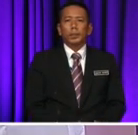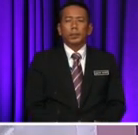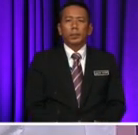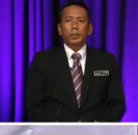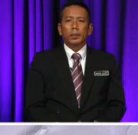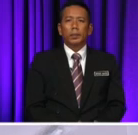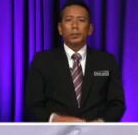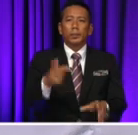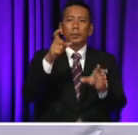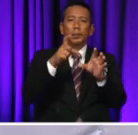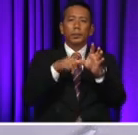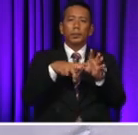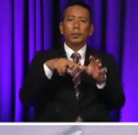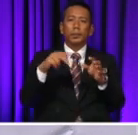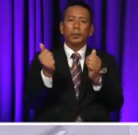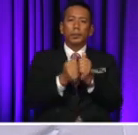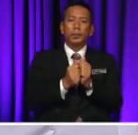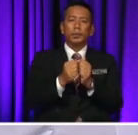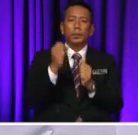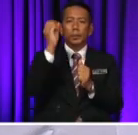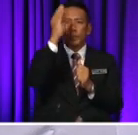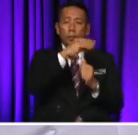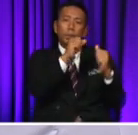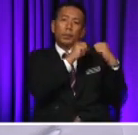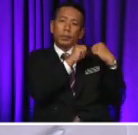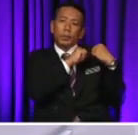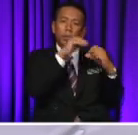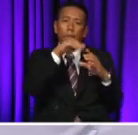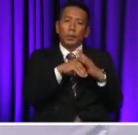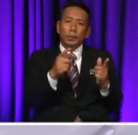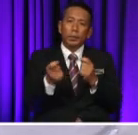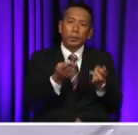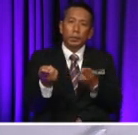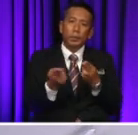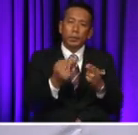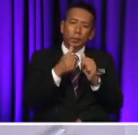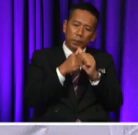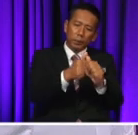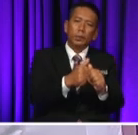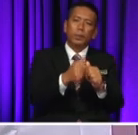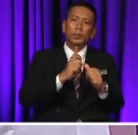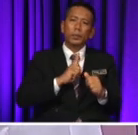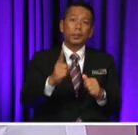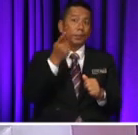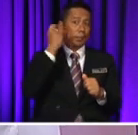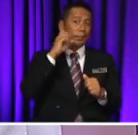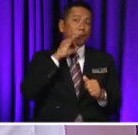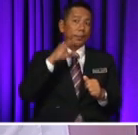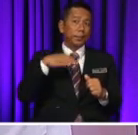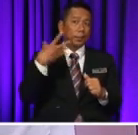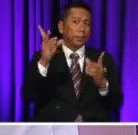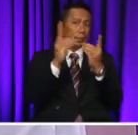Oke berkenaan dengan sifat ikon stability dalam tabel urus menurut pandangan Islam tadi syafiqah ada jumpulkan perkataan